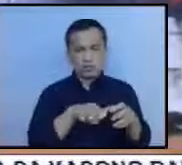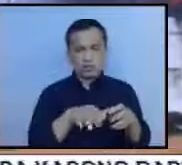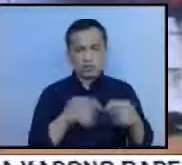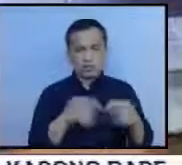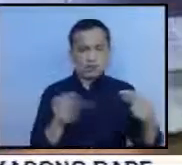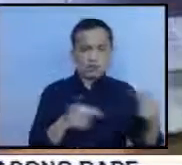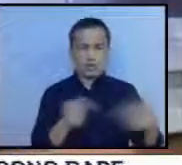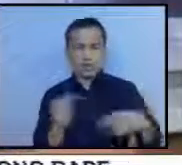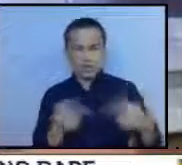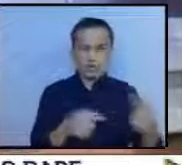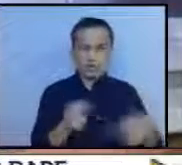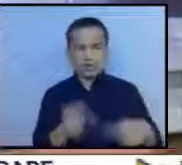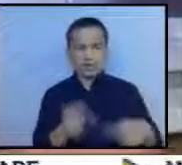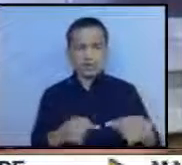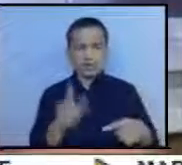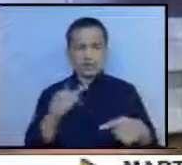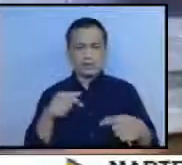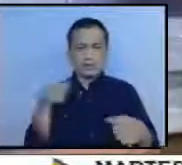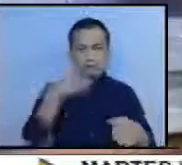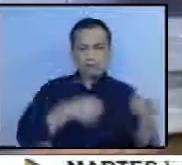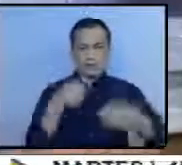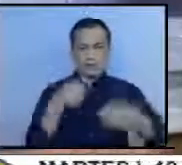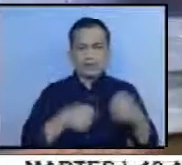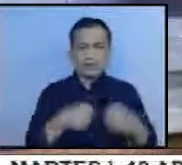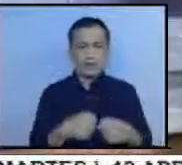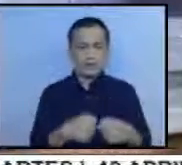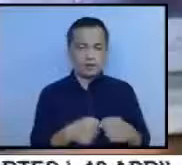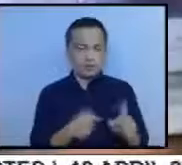sa sakitan. Pinagtulungan nila hanggang sa